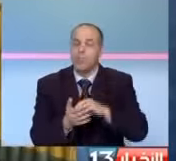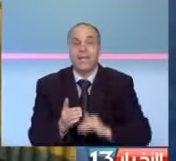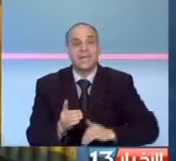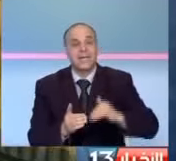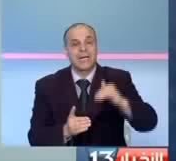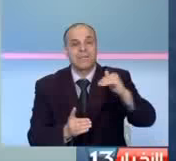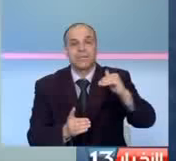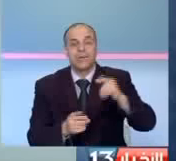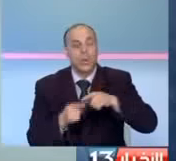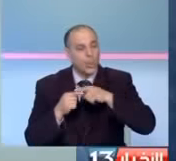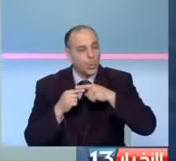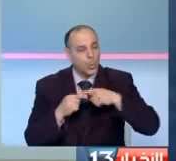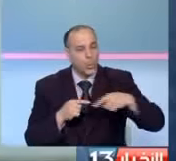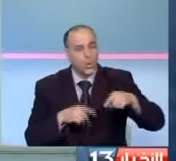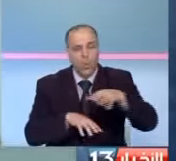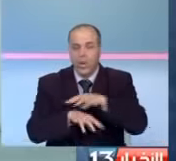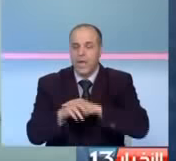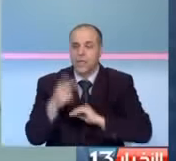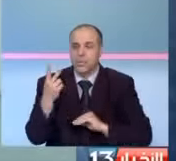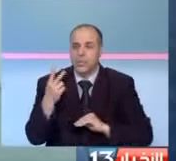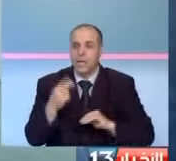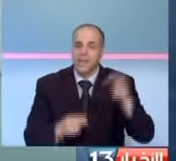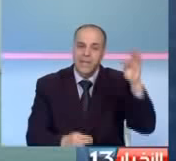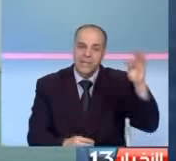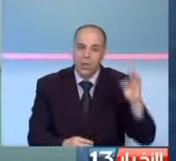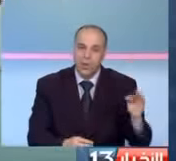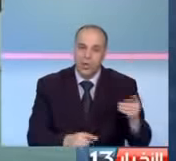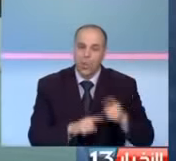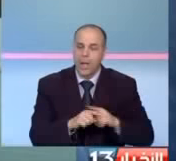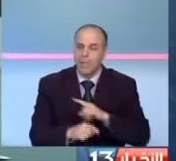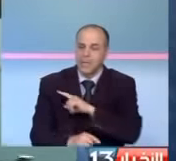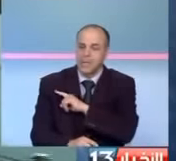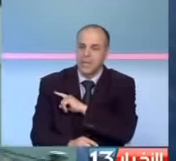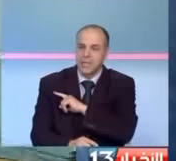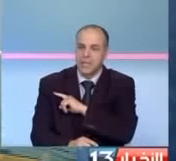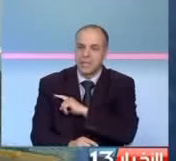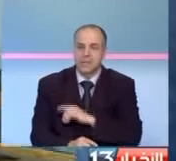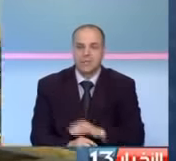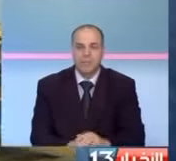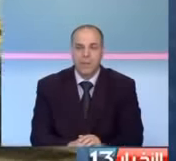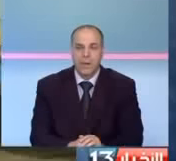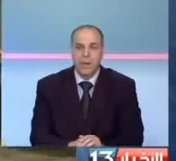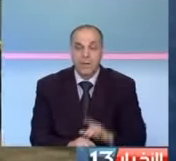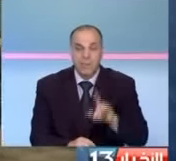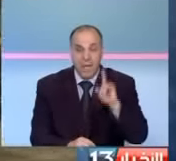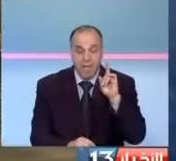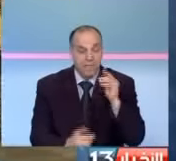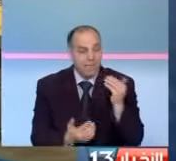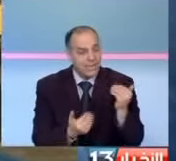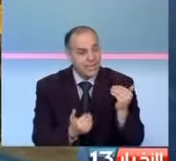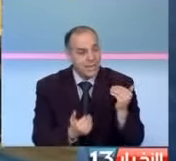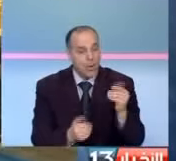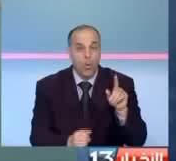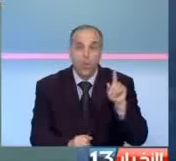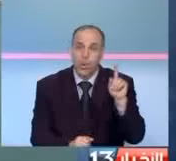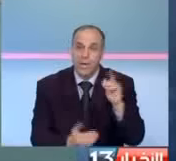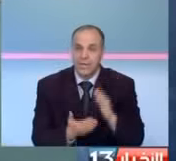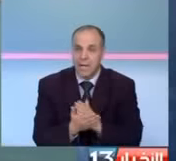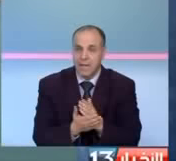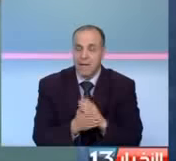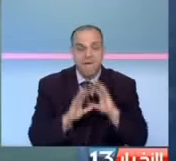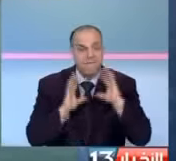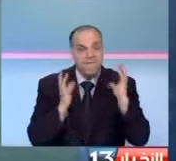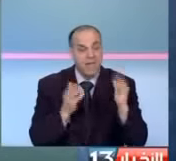تنموي يمتد الى ولايتي تطاوين ومدين بالأساس، في انتظار كذلك تهيئة